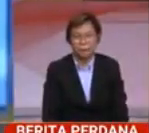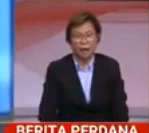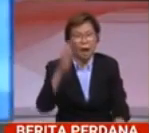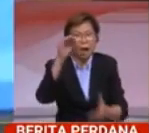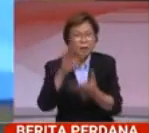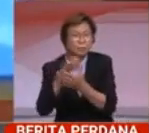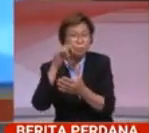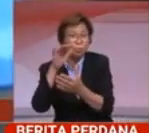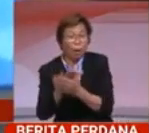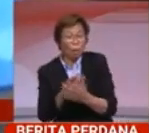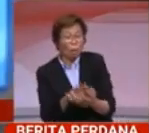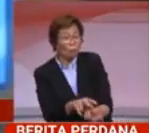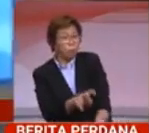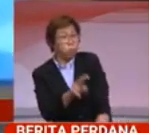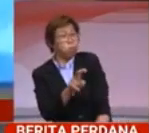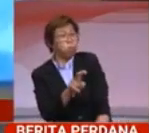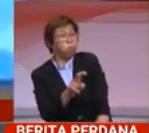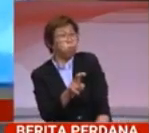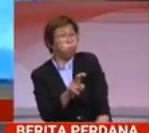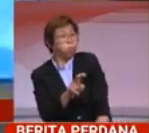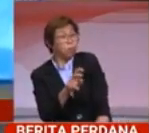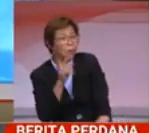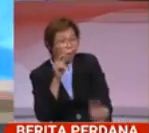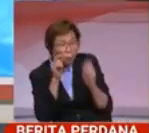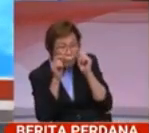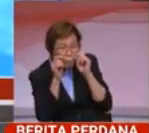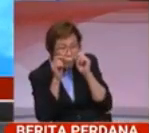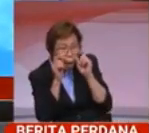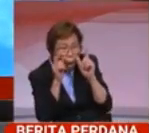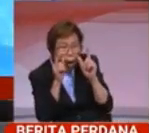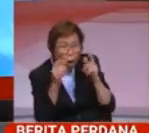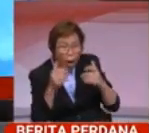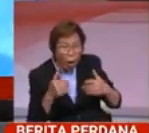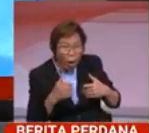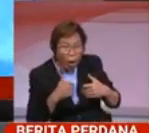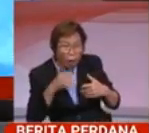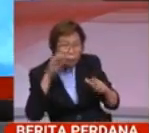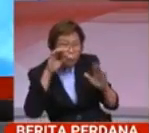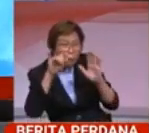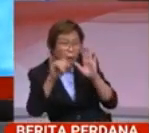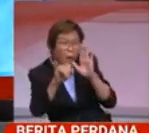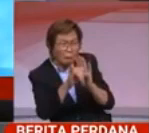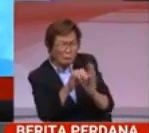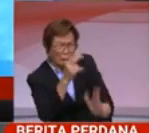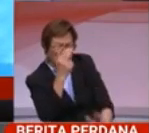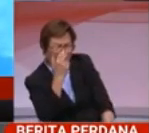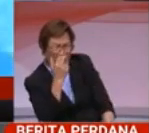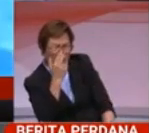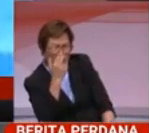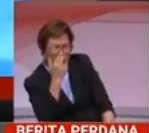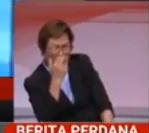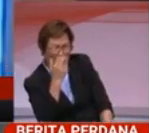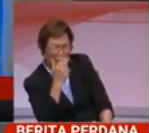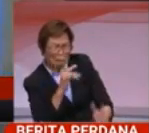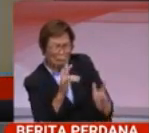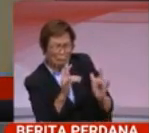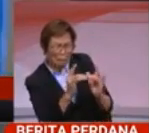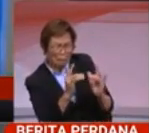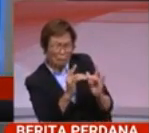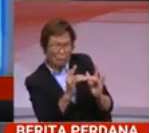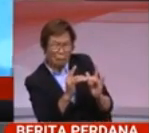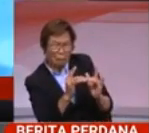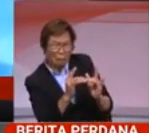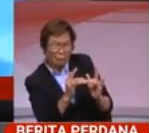Sepasang suami isteri terkejut selepas menyedari terdapat imej aneh mengelilingi katil